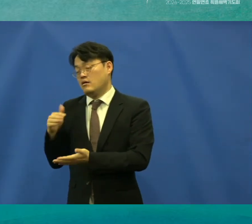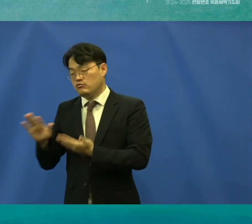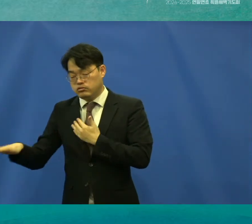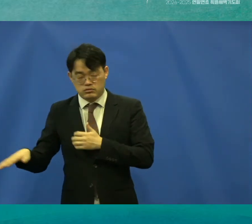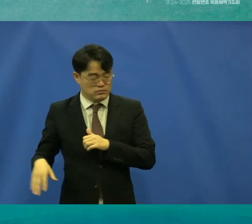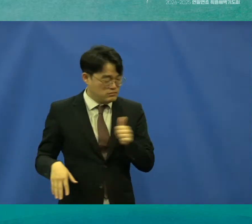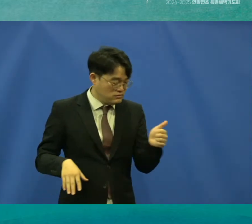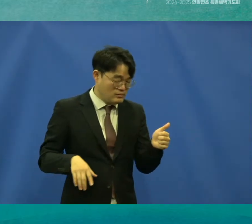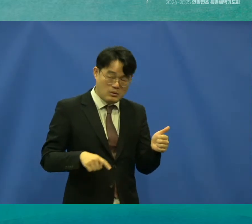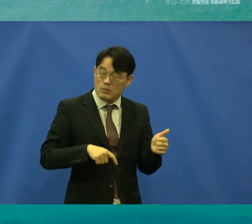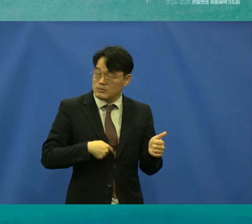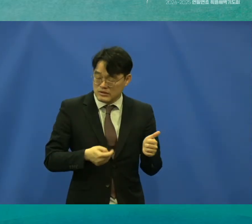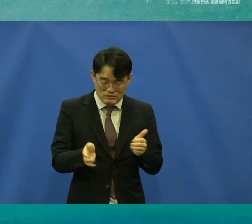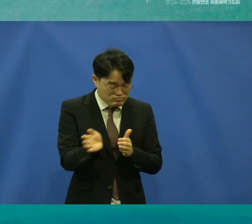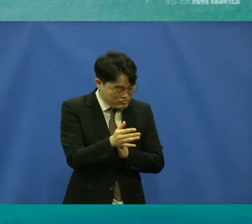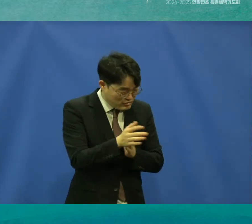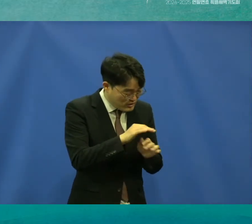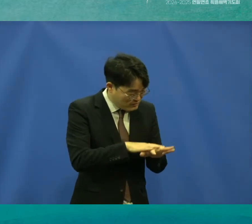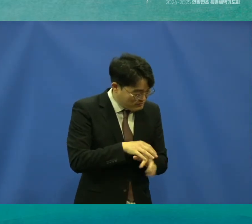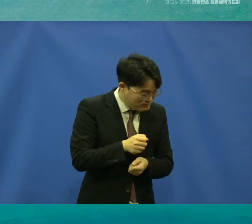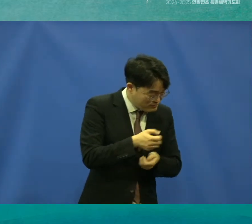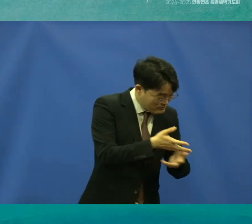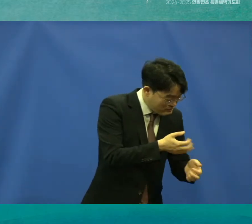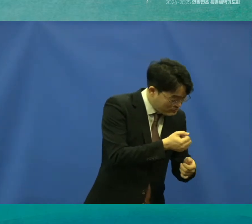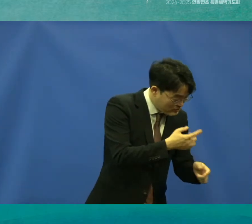평소는 그렇게 목소리 크더니